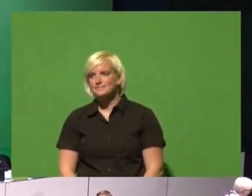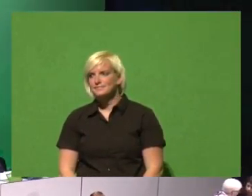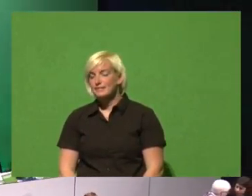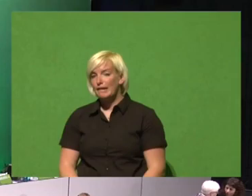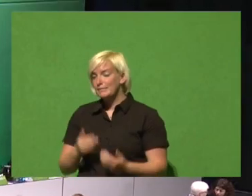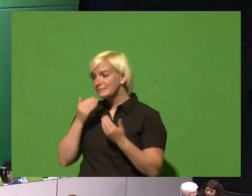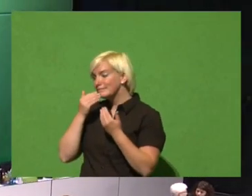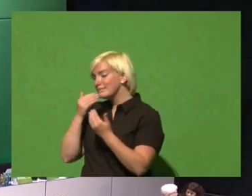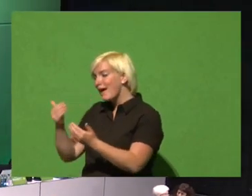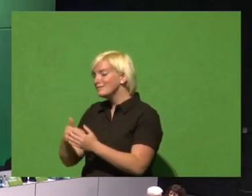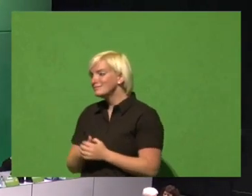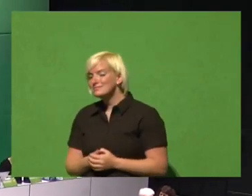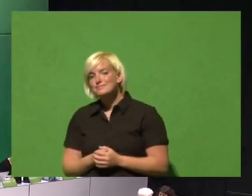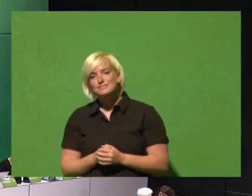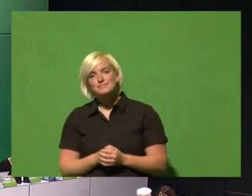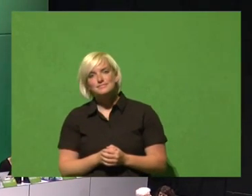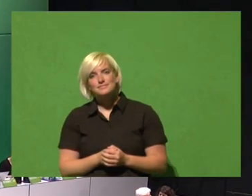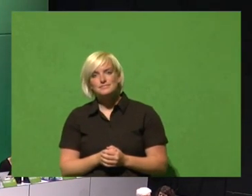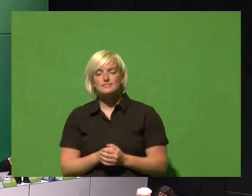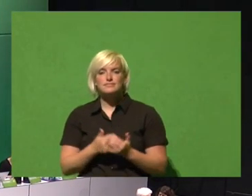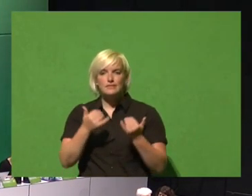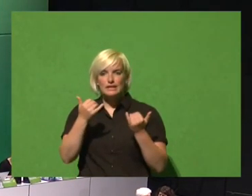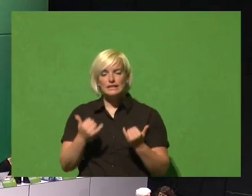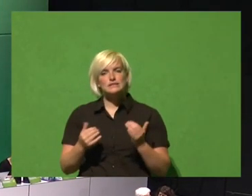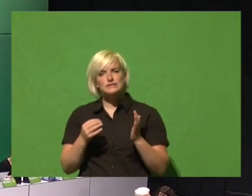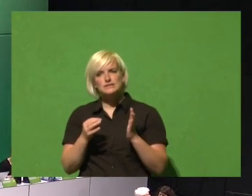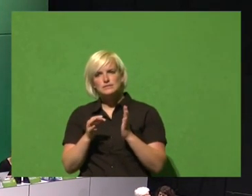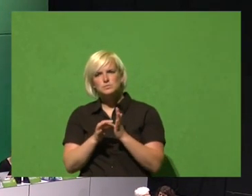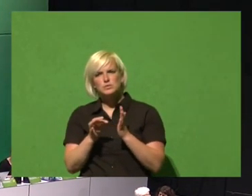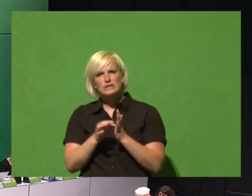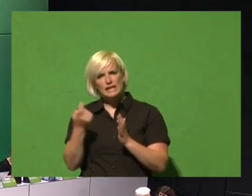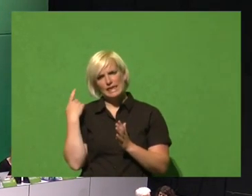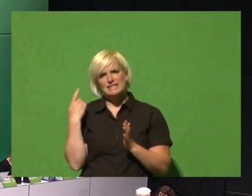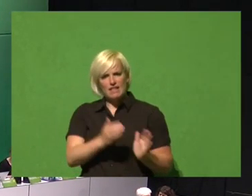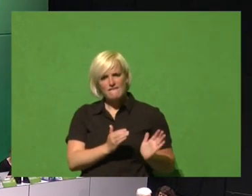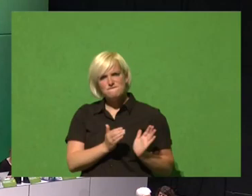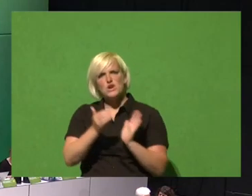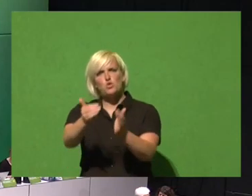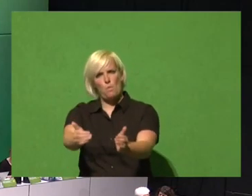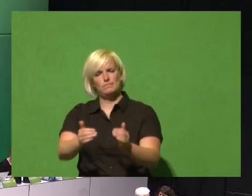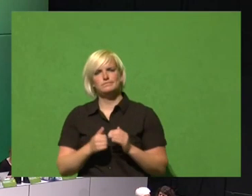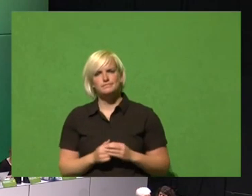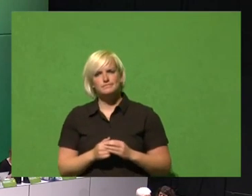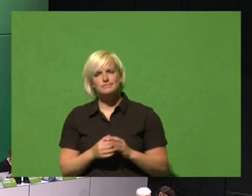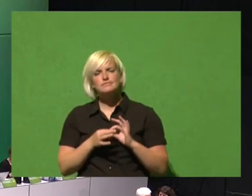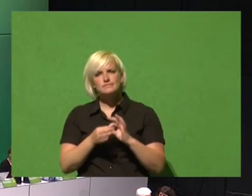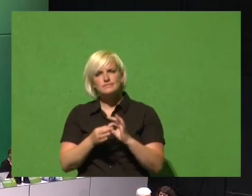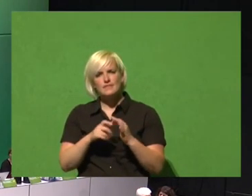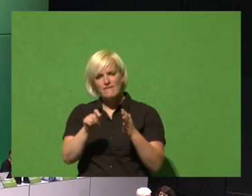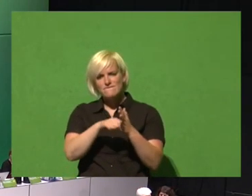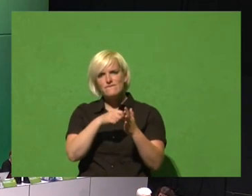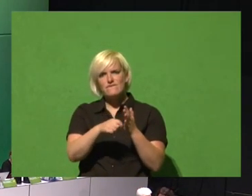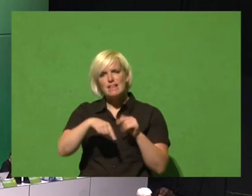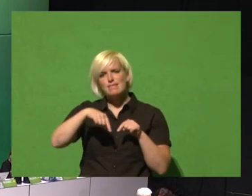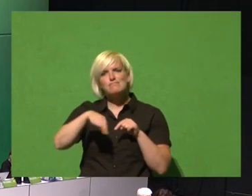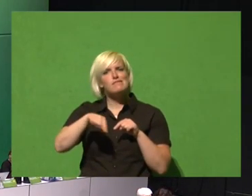Danke Terry, danke Sven. Wir kommen dann jetzt zu einem Punkt, den wir gestern Abend verschoben haben, und zwar zur Wahl der